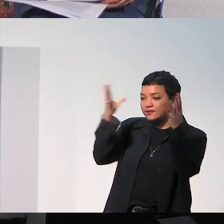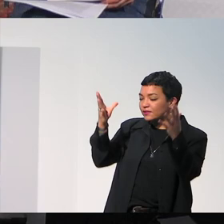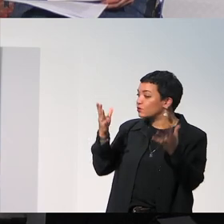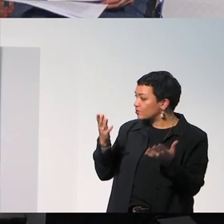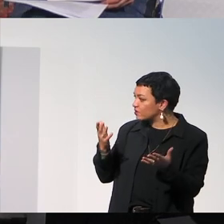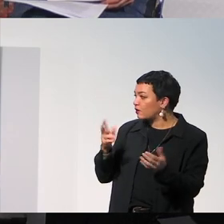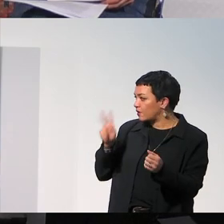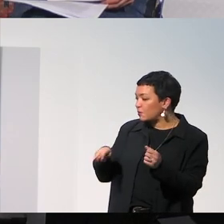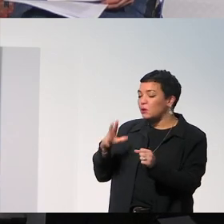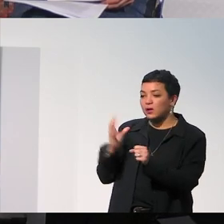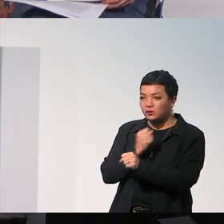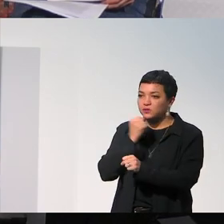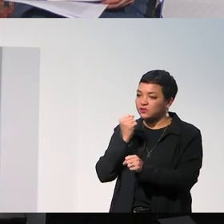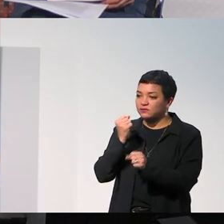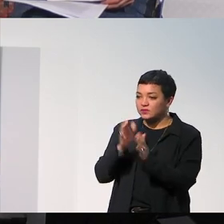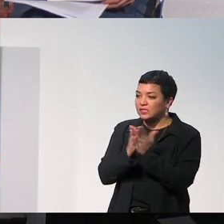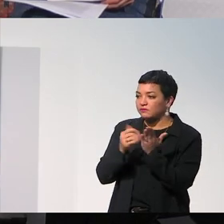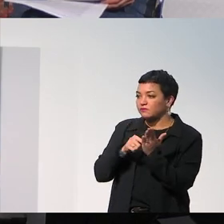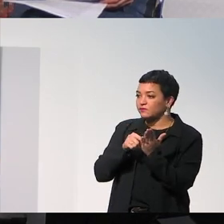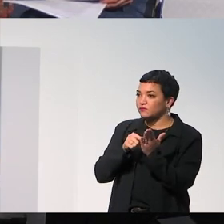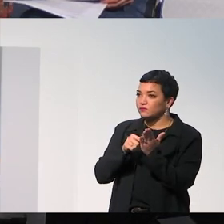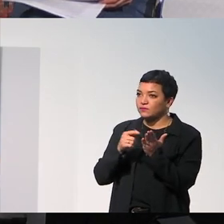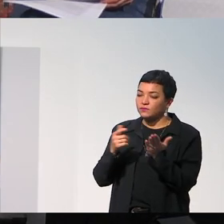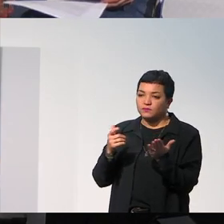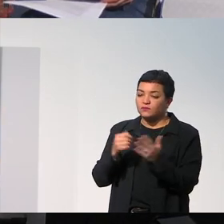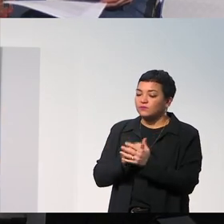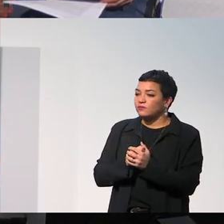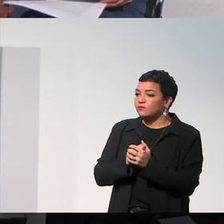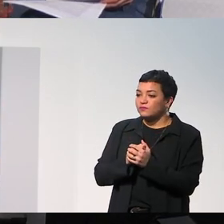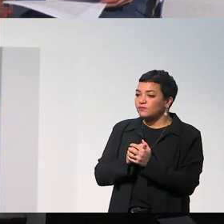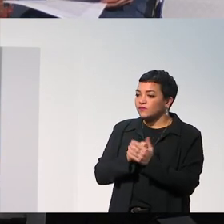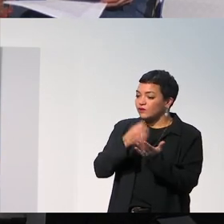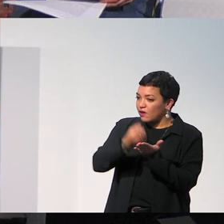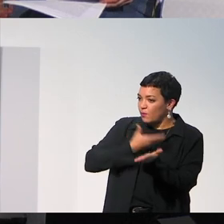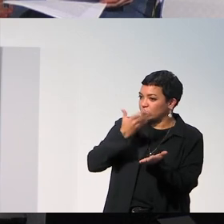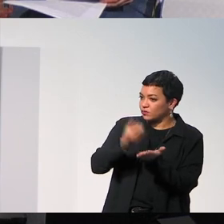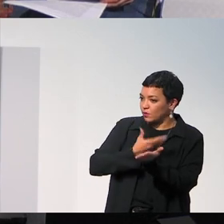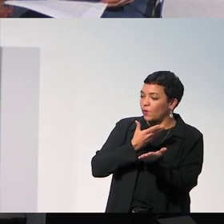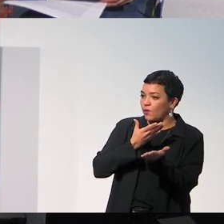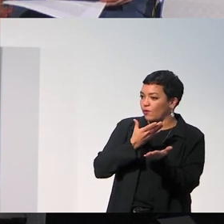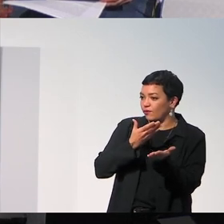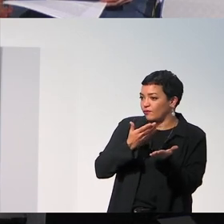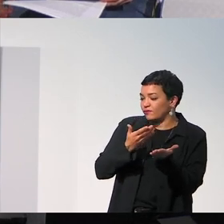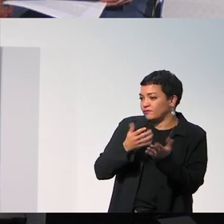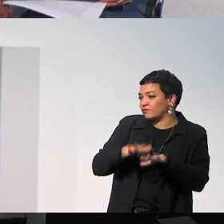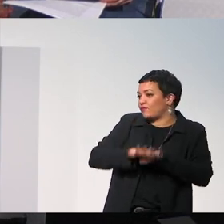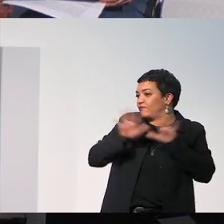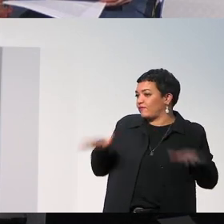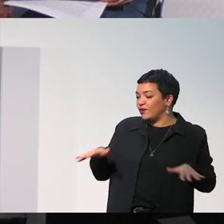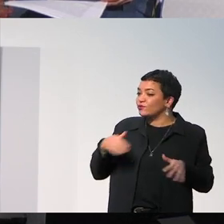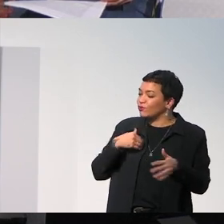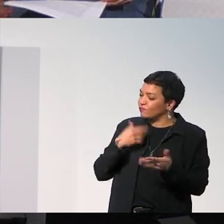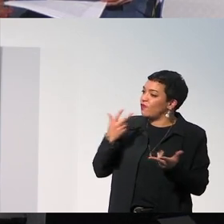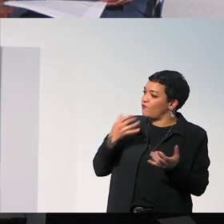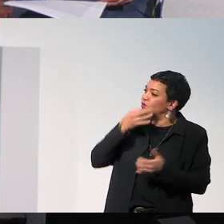une réussite aussi du livre, au-delà de tout ce qu'il nous apprend. Et je trouve qu'il faut aussi le dire et le signaler, parce que